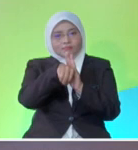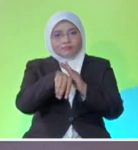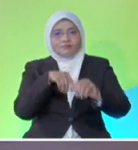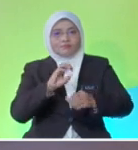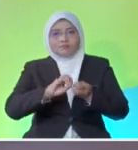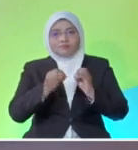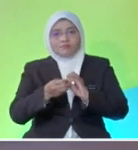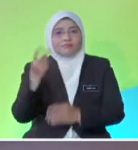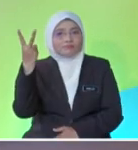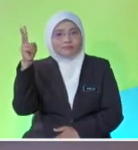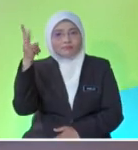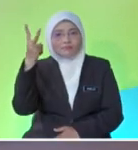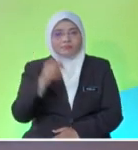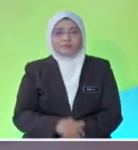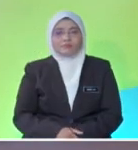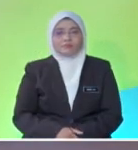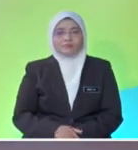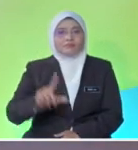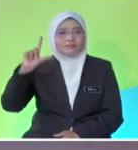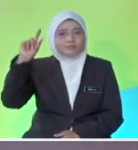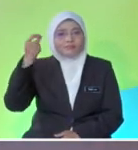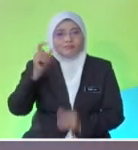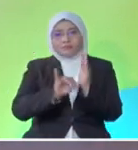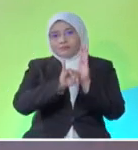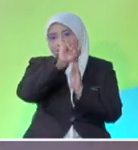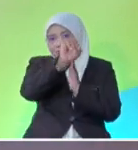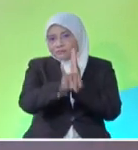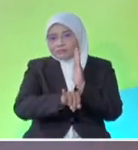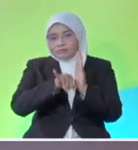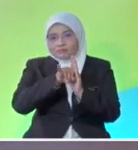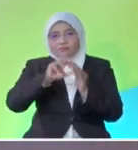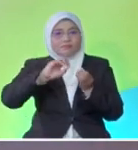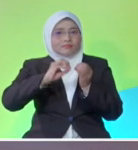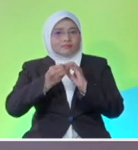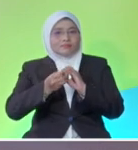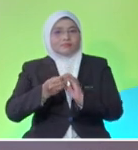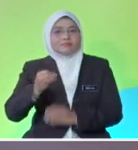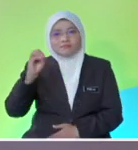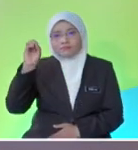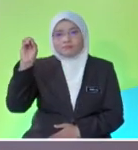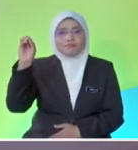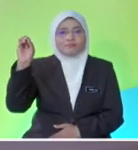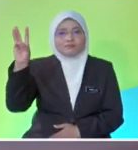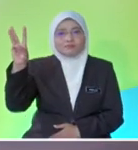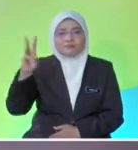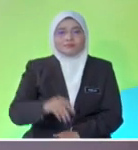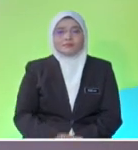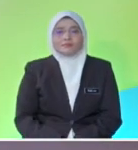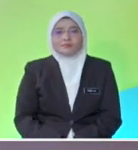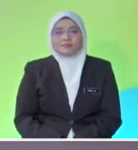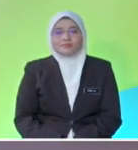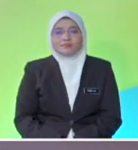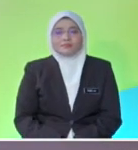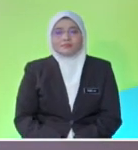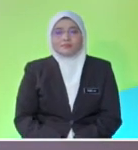pada nombor 6. Ini adalah pukul 6 pagi. Seterusnya dia pergi sekolah, sampai dalam kelas mula